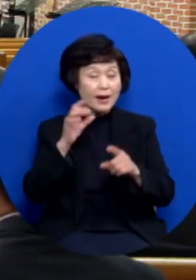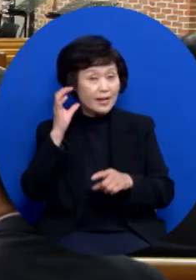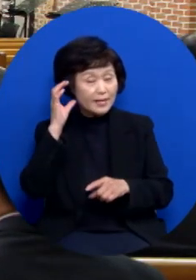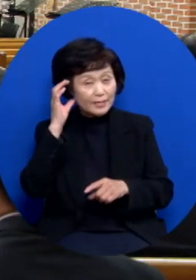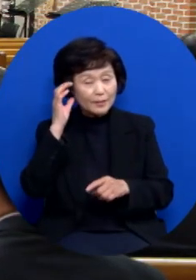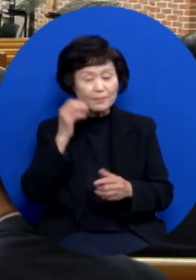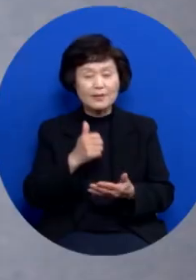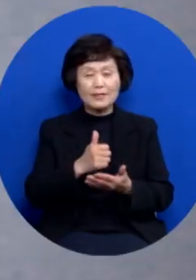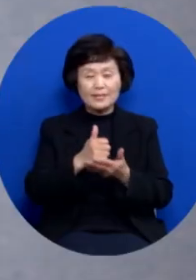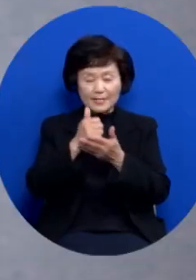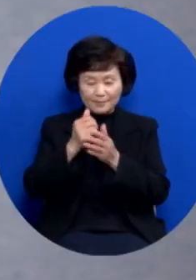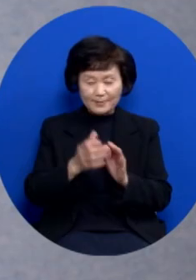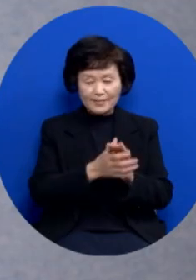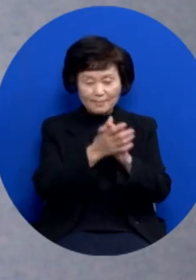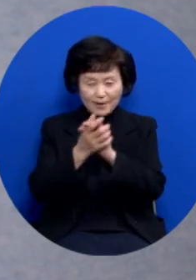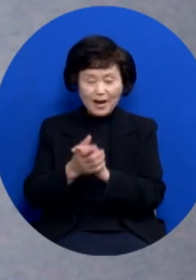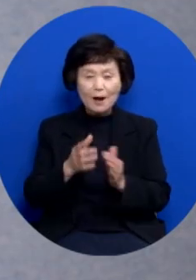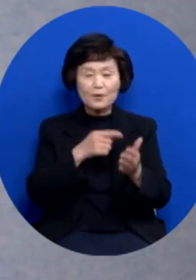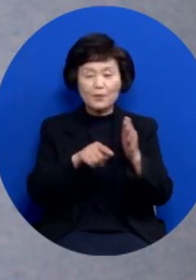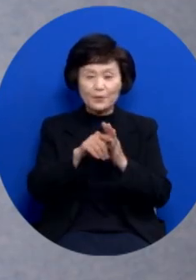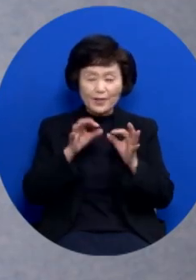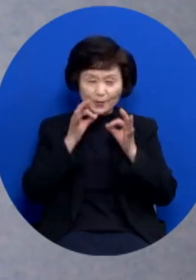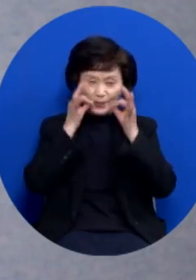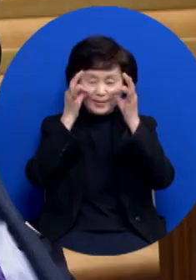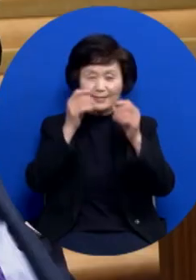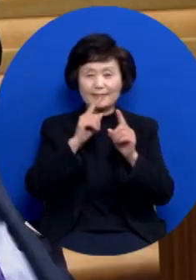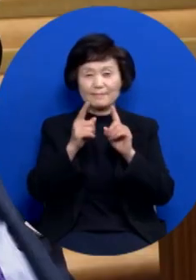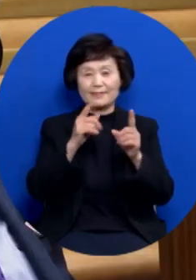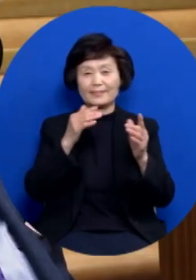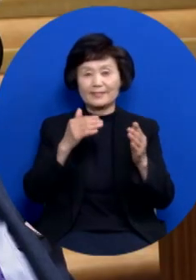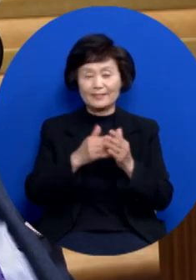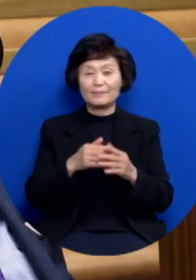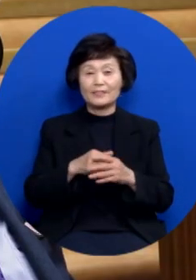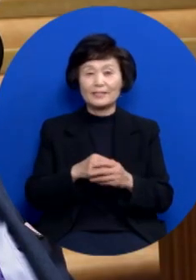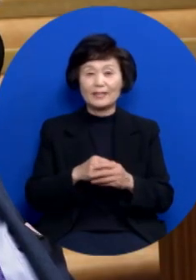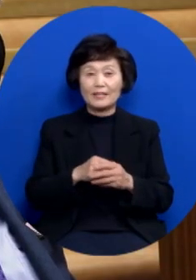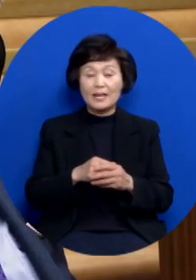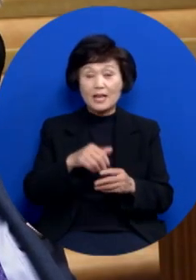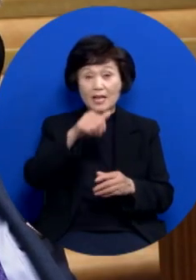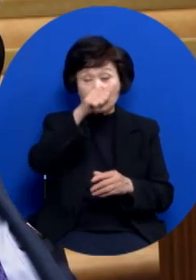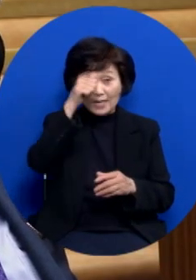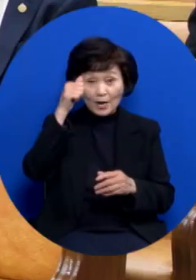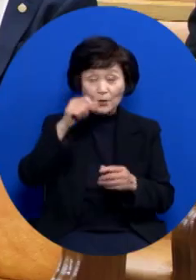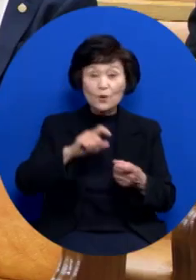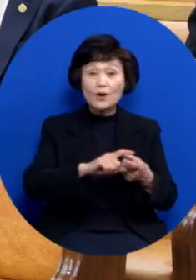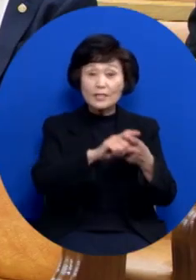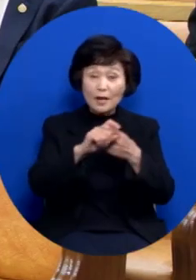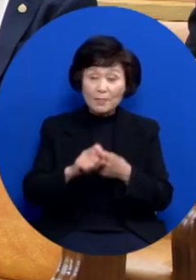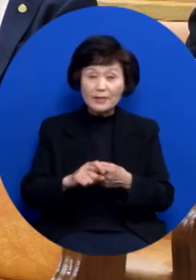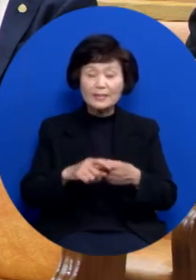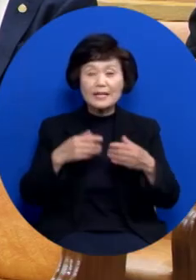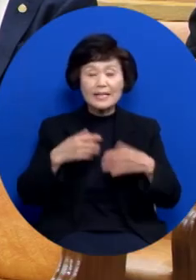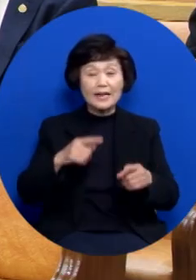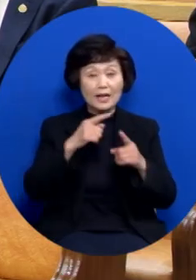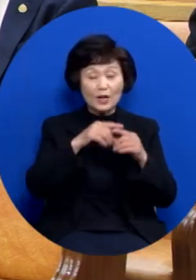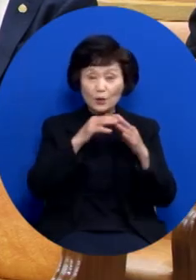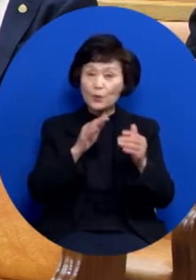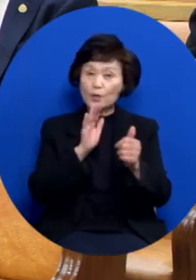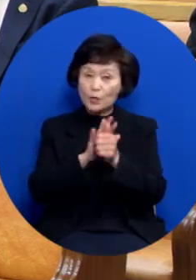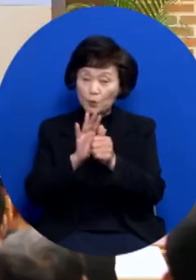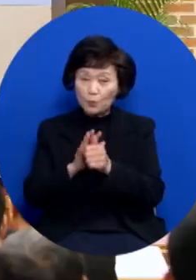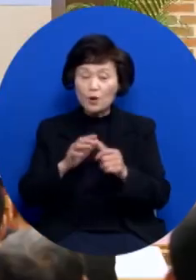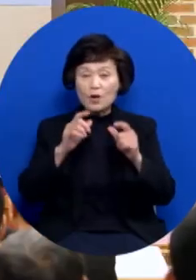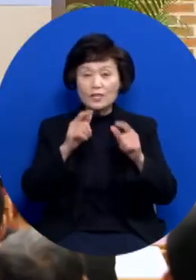화합에 힘쓰겠다고 취임사를 전했습니다. 전북지역 장로회 연합회는 미자립 교회 지원과 지역 복음화를